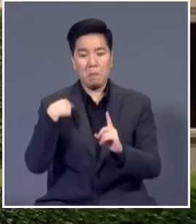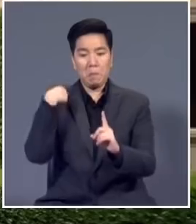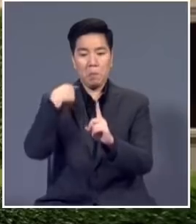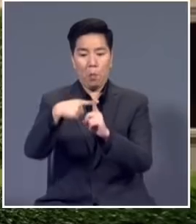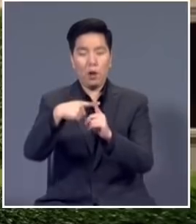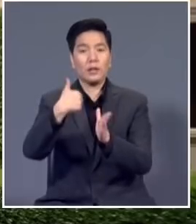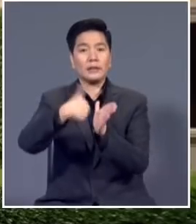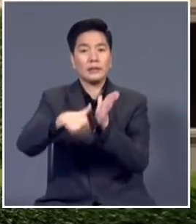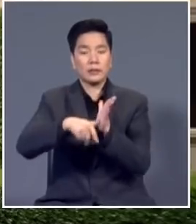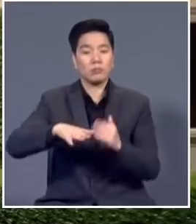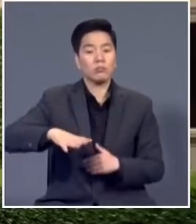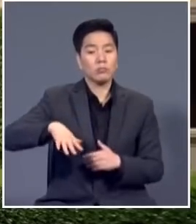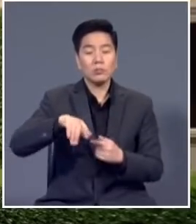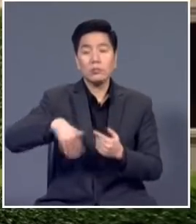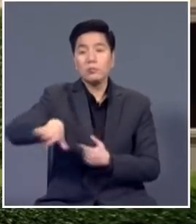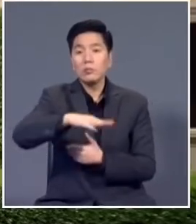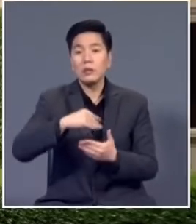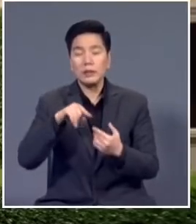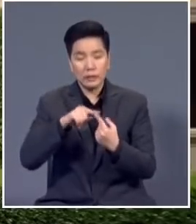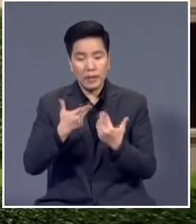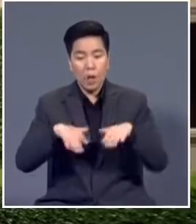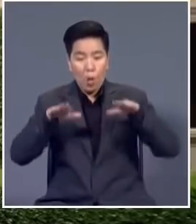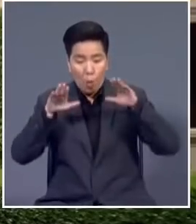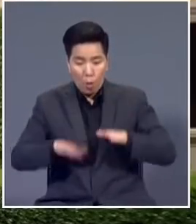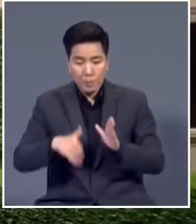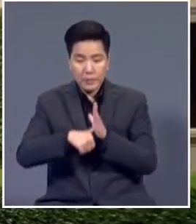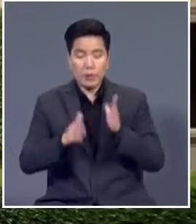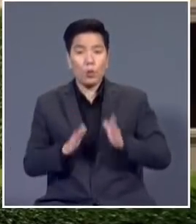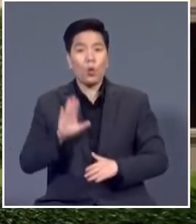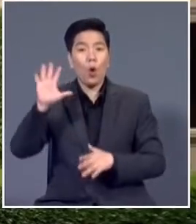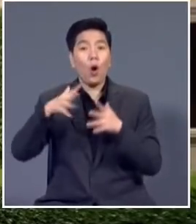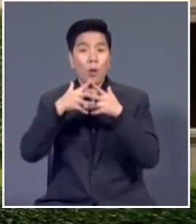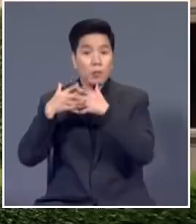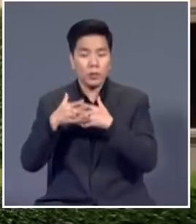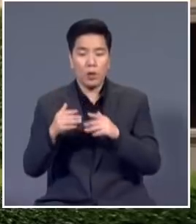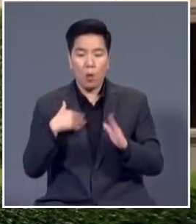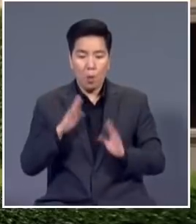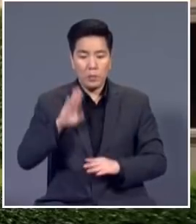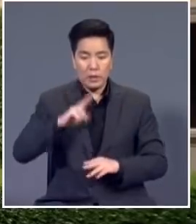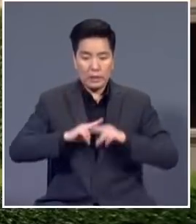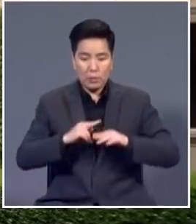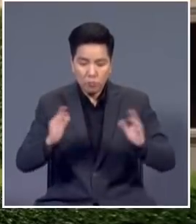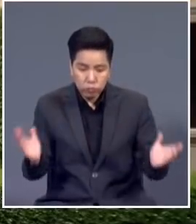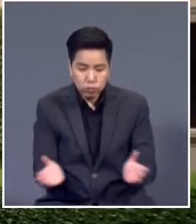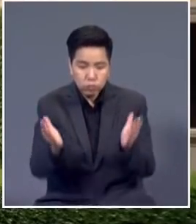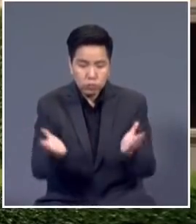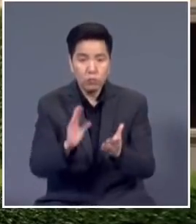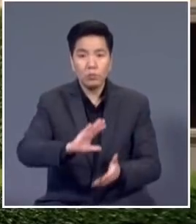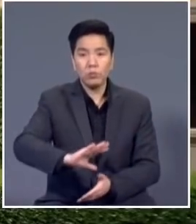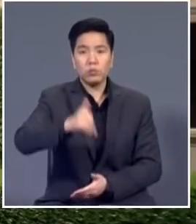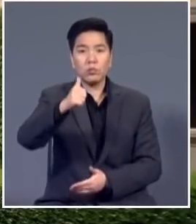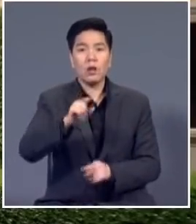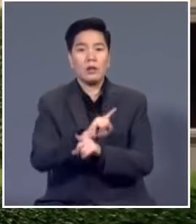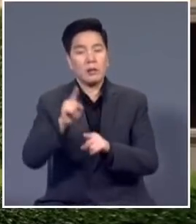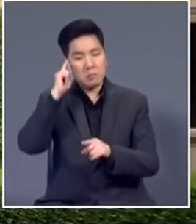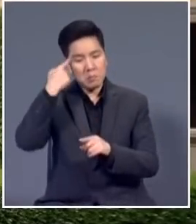กิจในระยะสั้นคาดว่าจะปรับลดภาษีนิติบุคคลจะช่วยกระตุ้นการลงทุนของภาคเอกชนได้พอสมควรแต่ก็อาจจะเป็นภาระใน